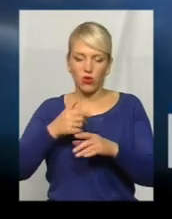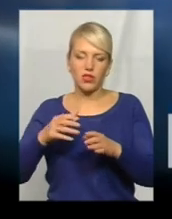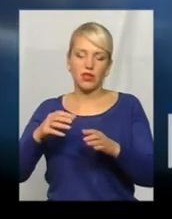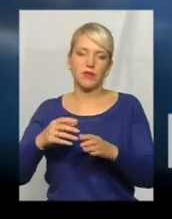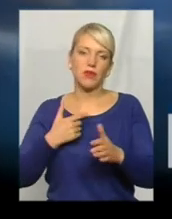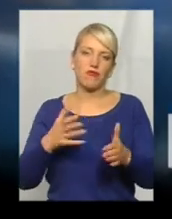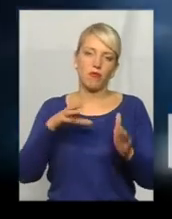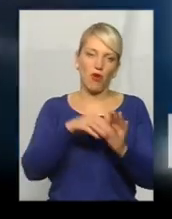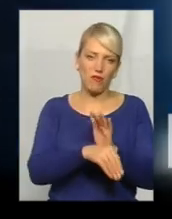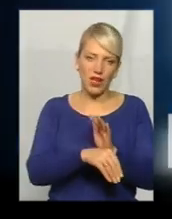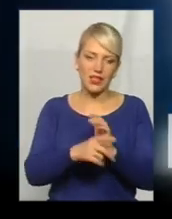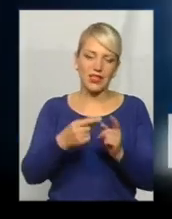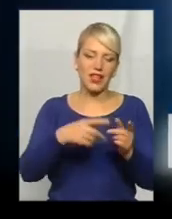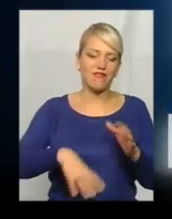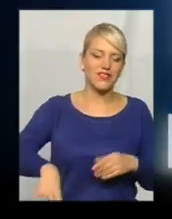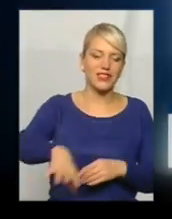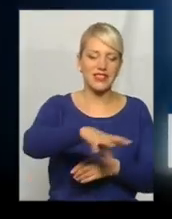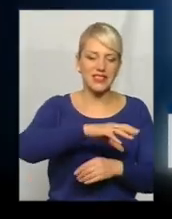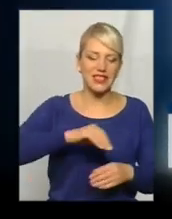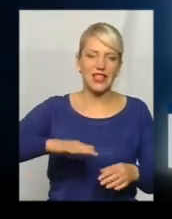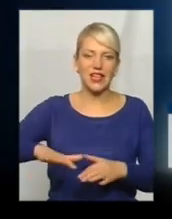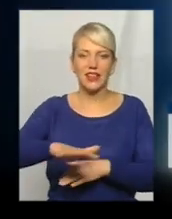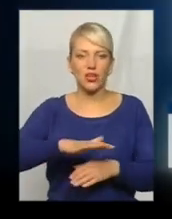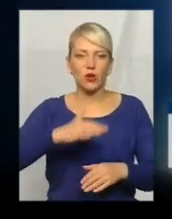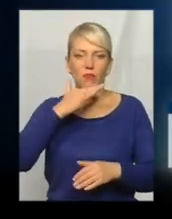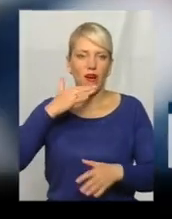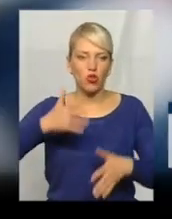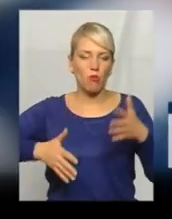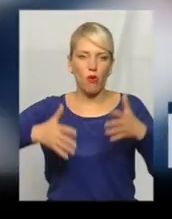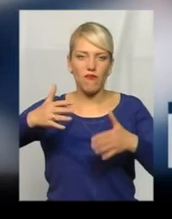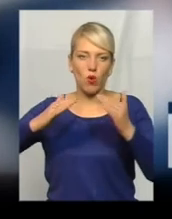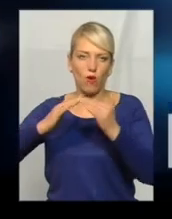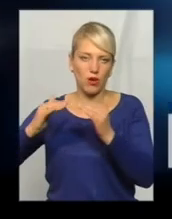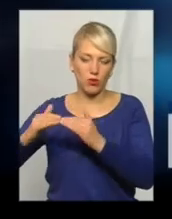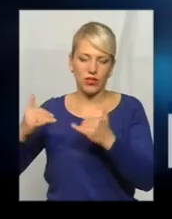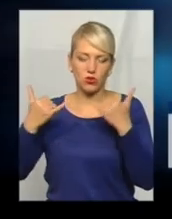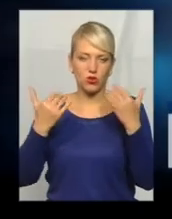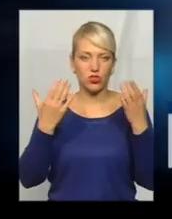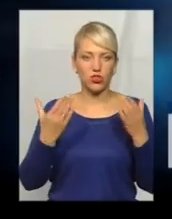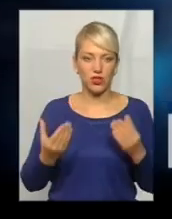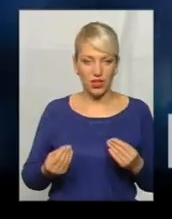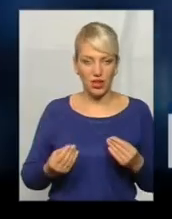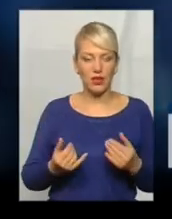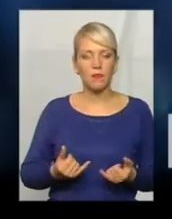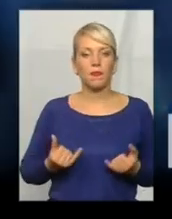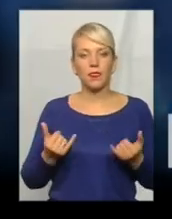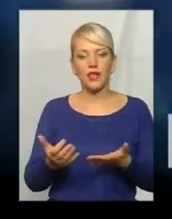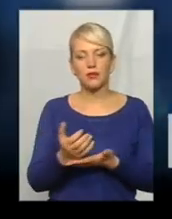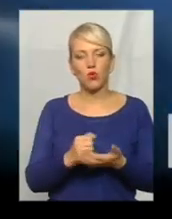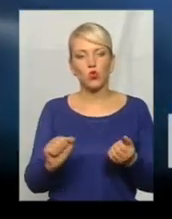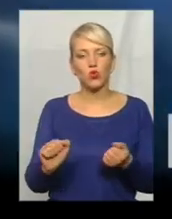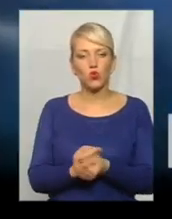ми запровадили на всій території багатоповерхової забудови. На сьогоднішній день для збору